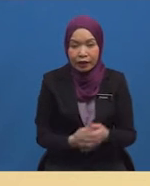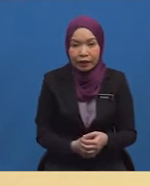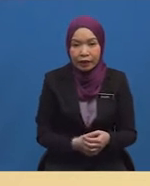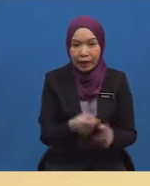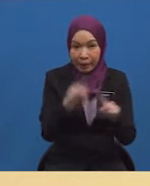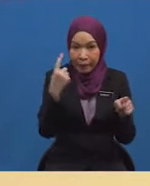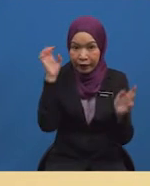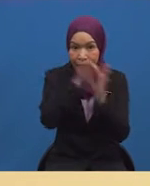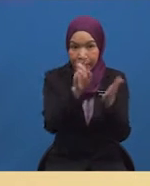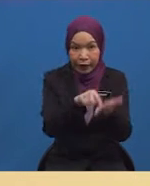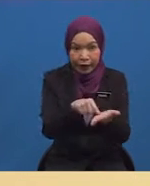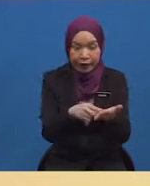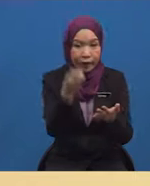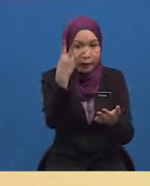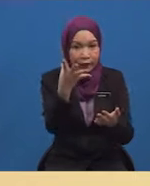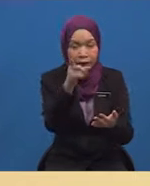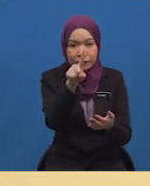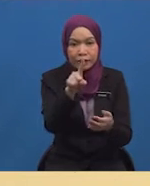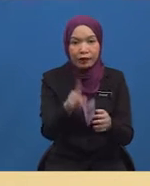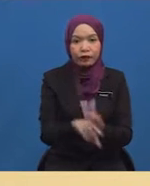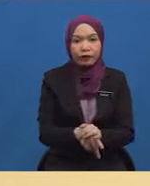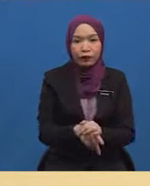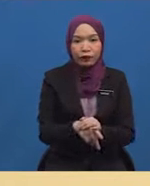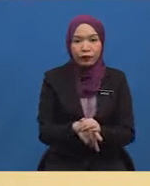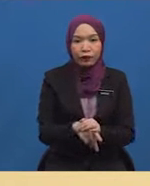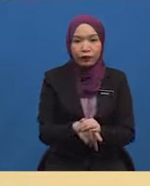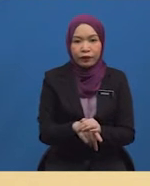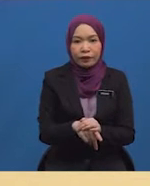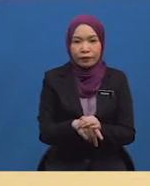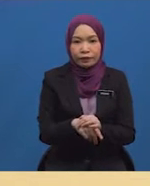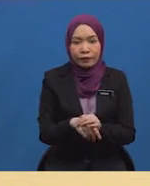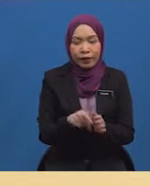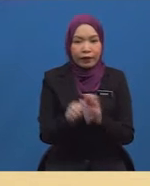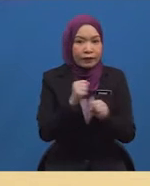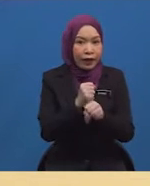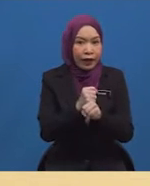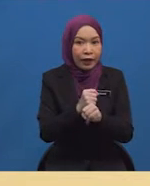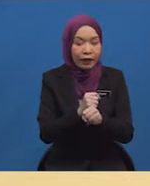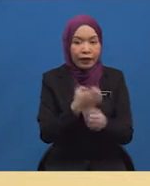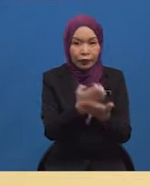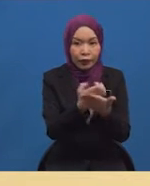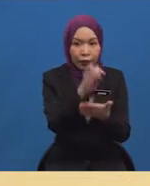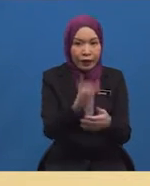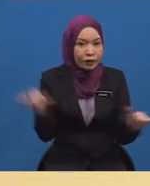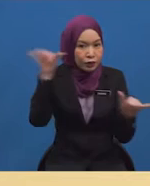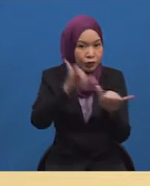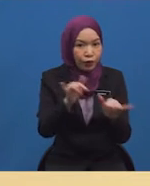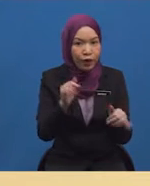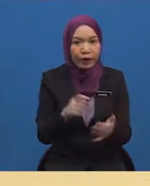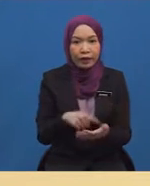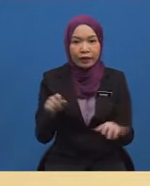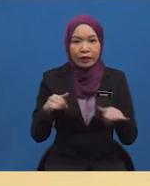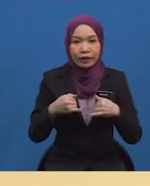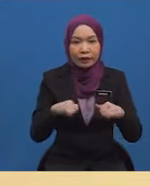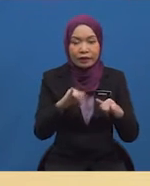di atas, nyatakan satu jenis kegiatan ekonomi yang sesuai dijalankan. Berikan alasan